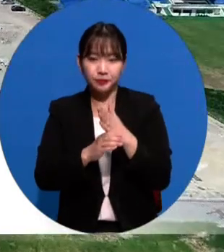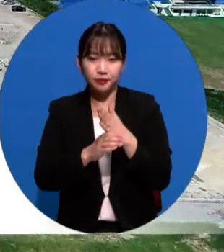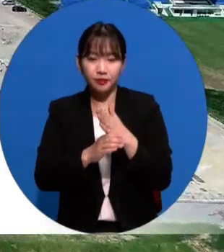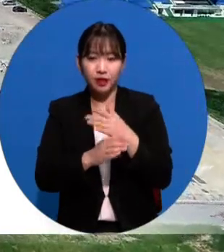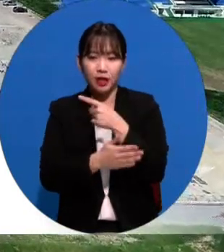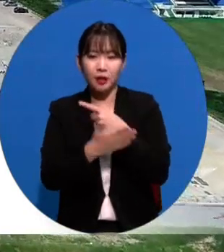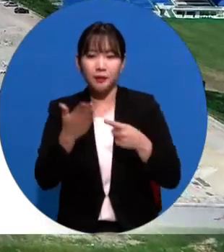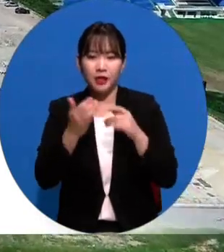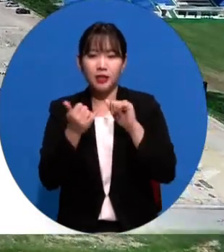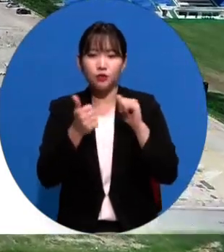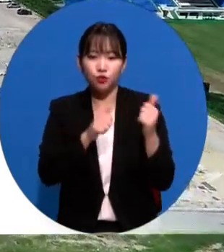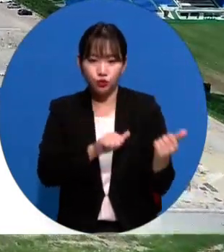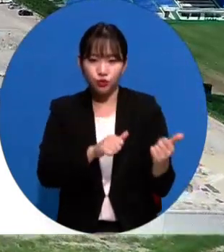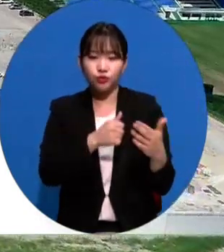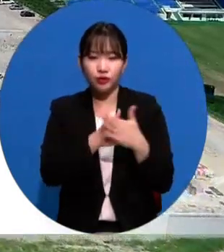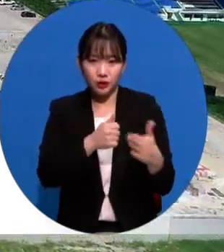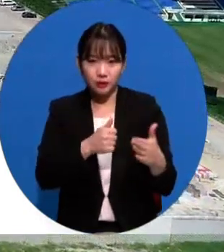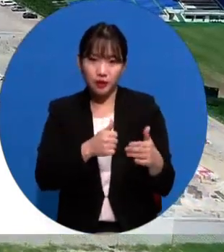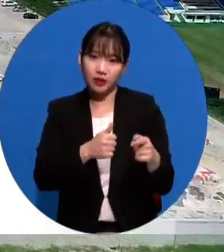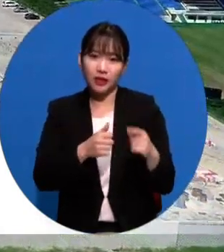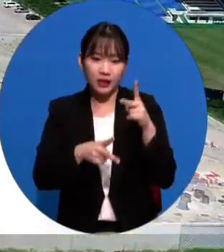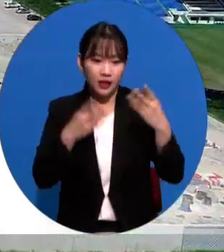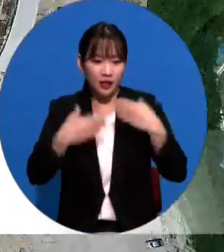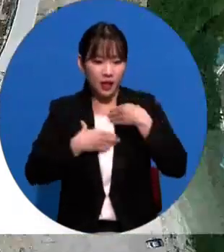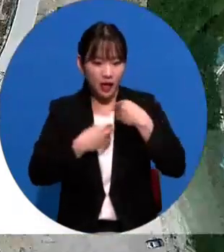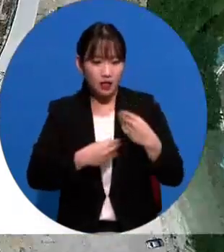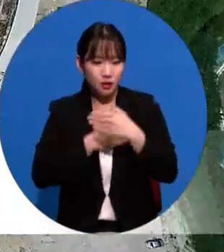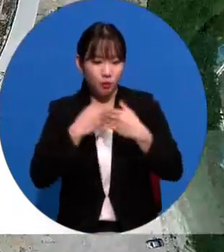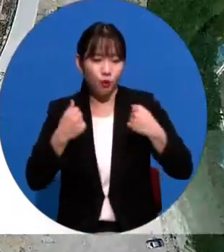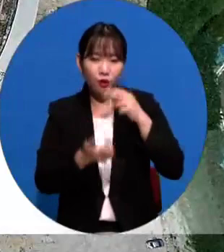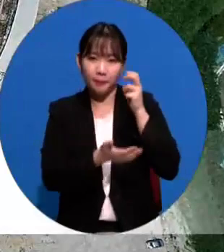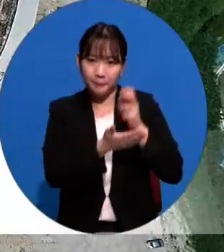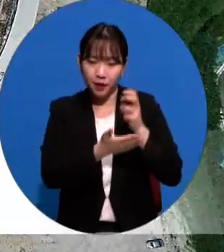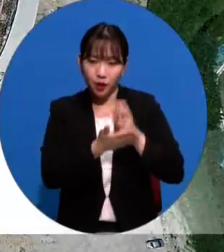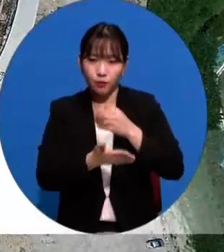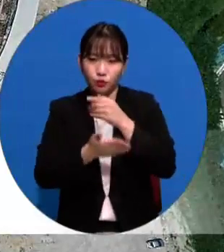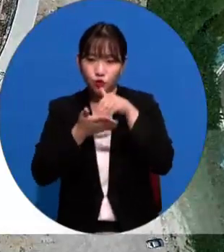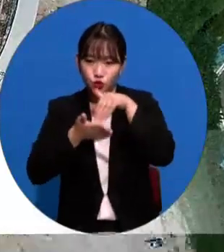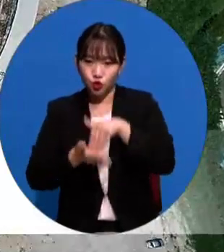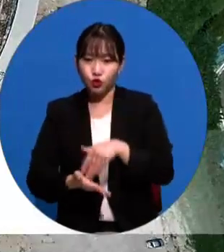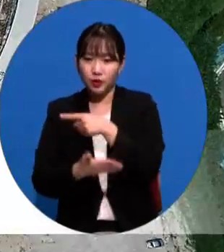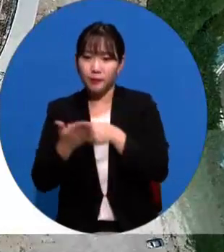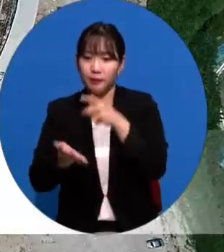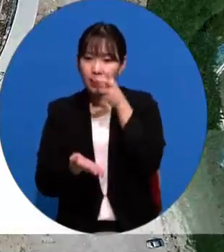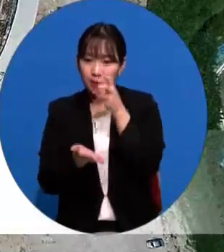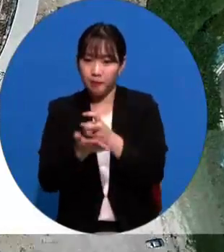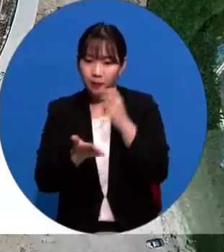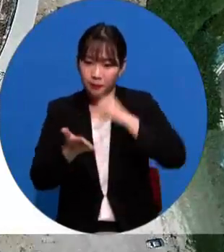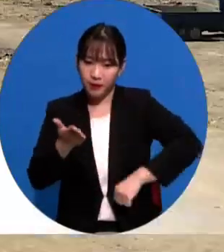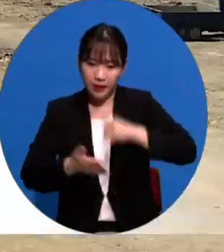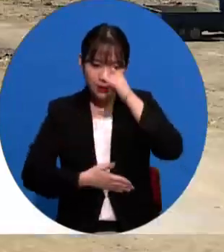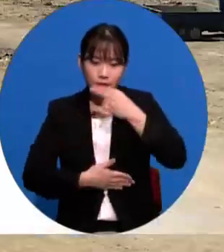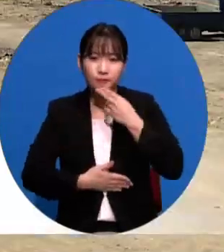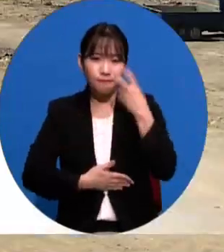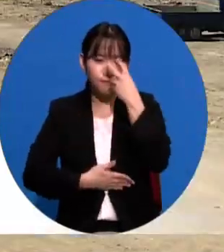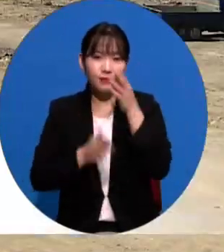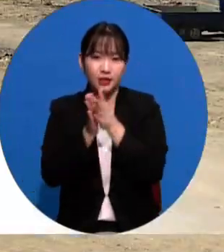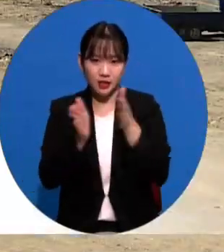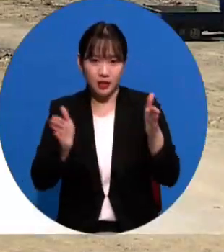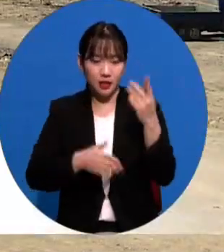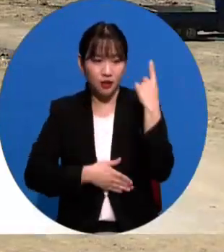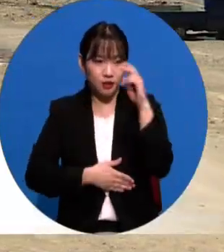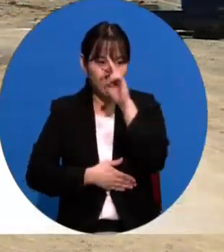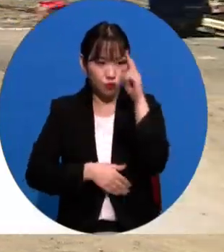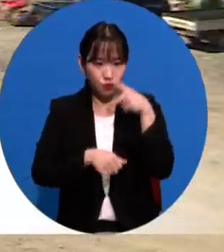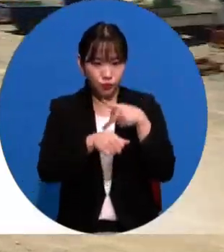세례자가 사망함에 따라 산업안전보건법과 중대제해법 위반 여부 조사에 착수했습니다 어제